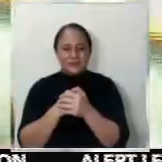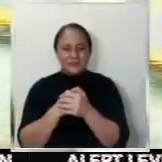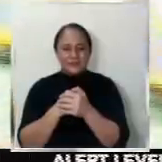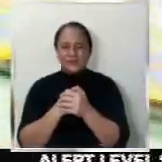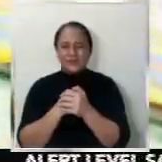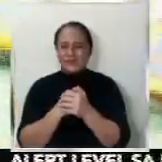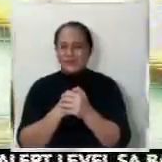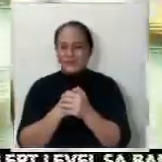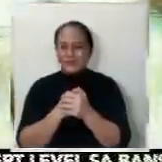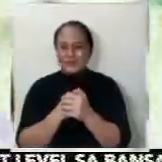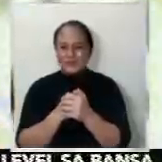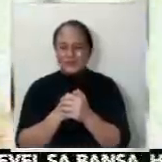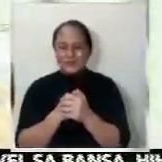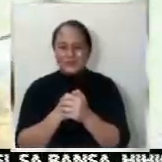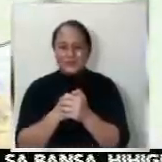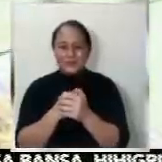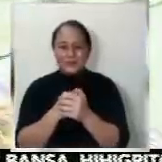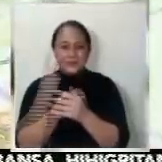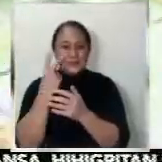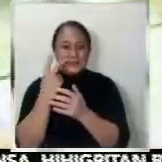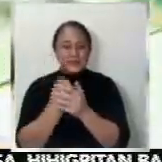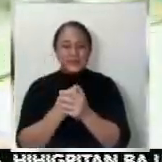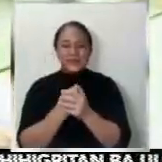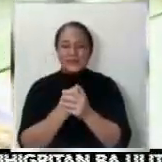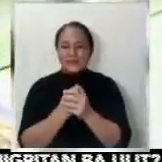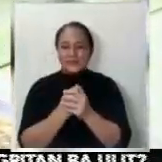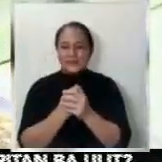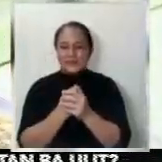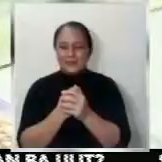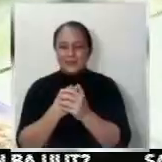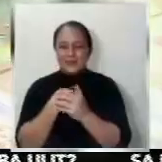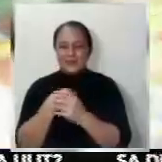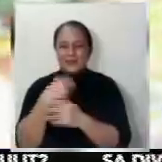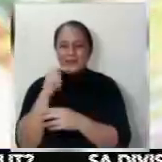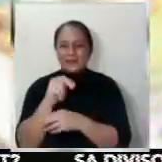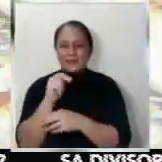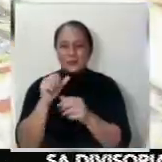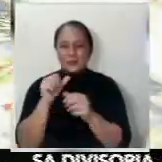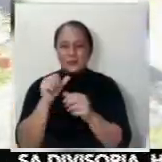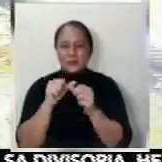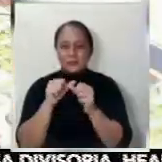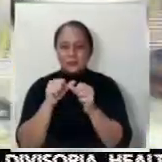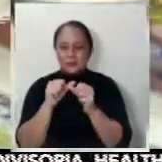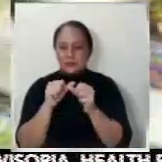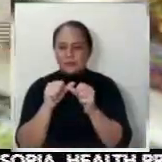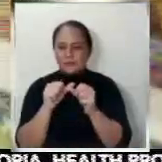Para mapurol na yata. Kailangan mo lang po ng konting din. Konting din.